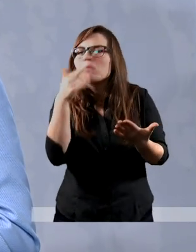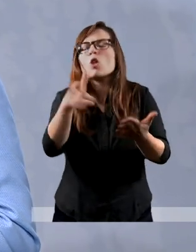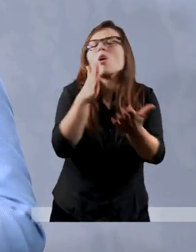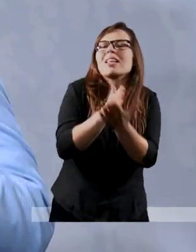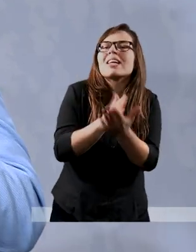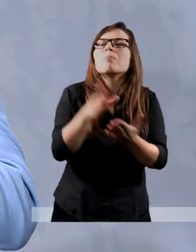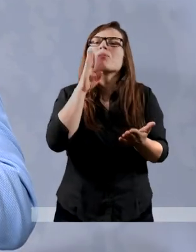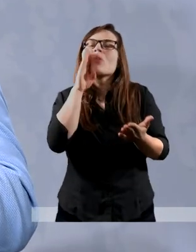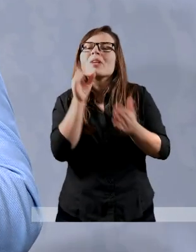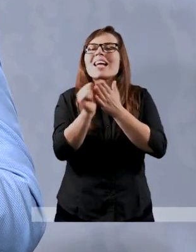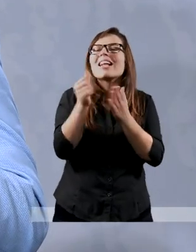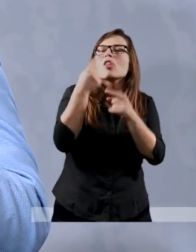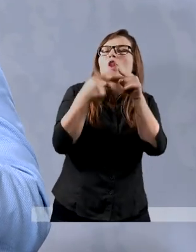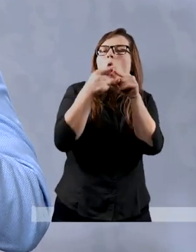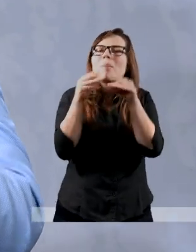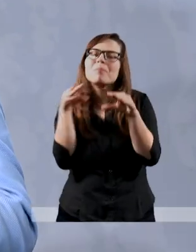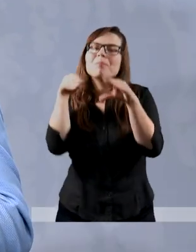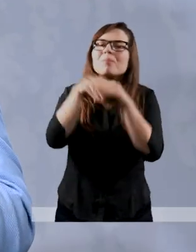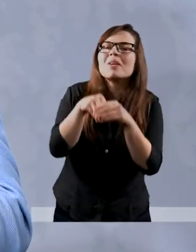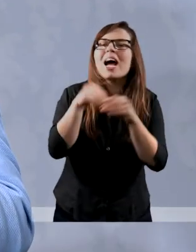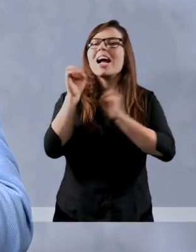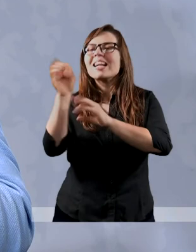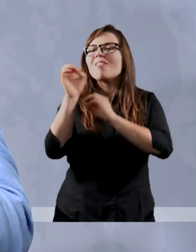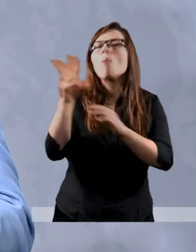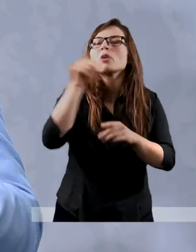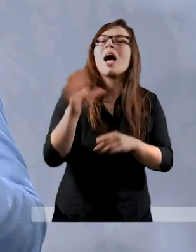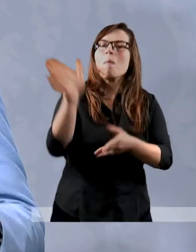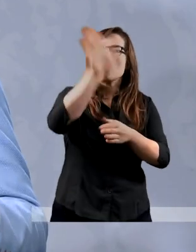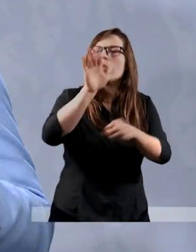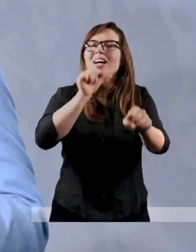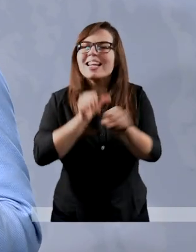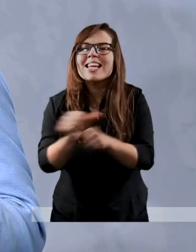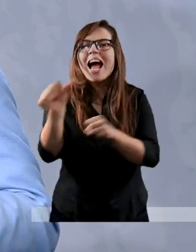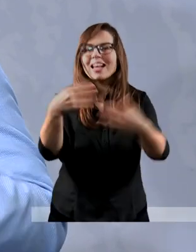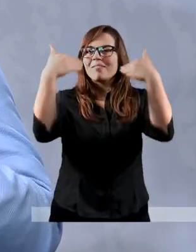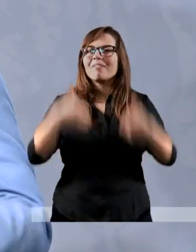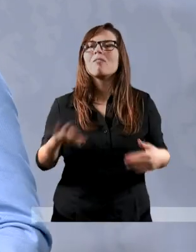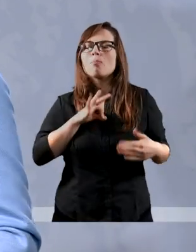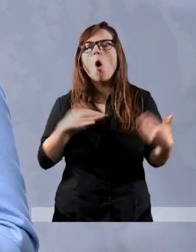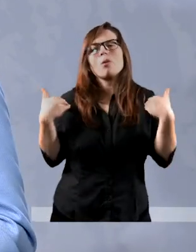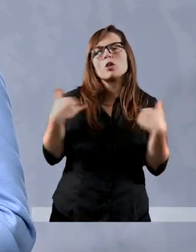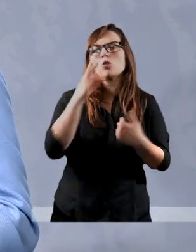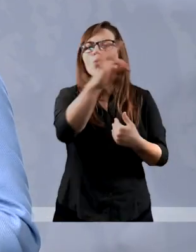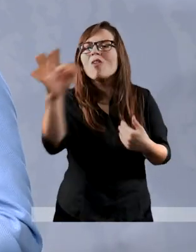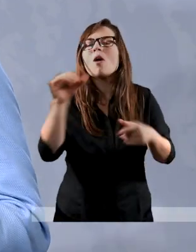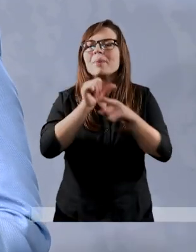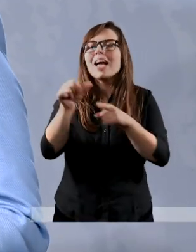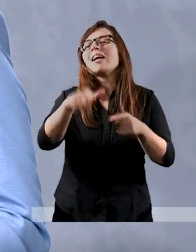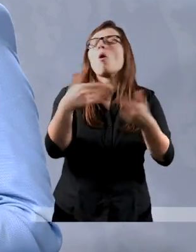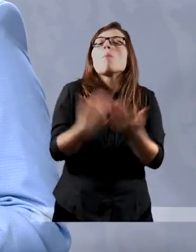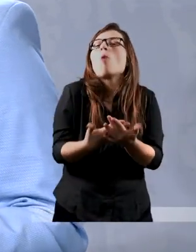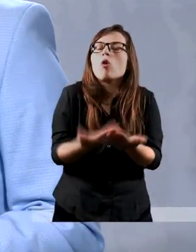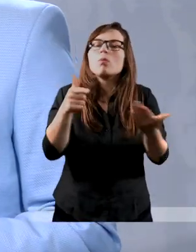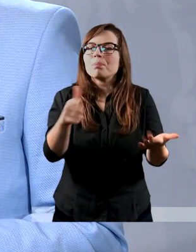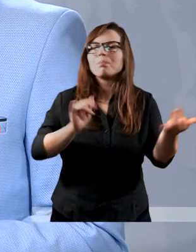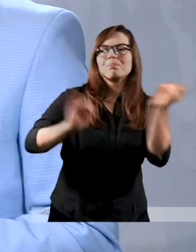taką dawką dowodów na to, że Bóg jest i istnieje w naszym życiu, On się objawia w naszym życiu i my właśnie tu jesteśmy po